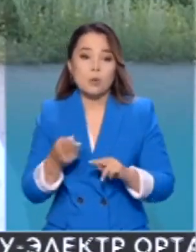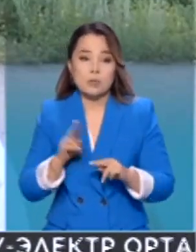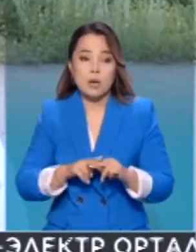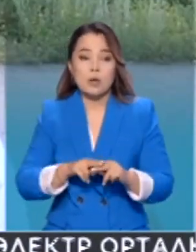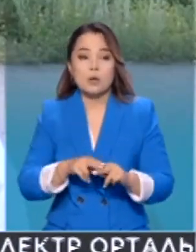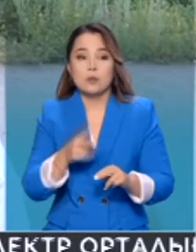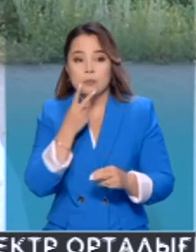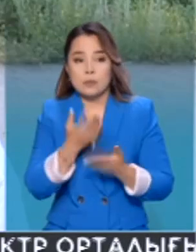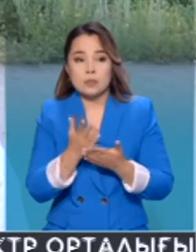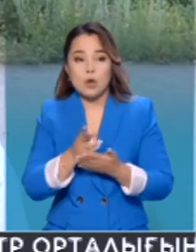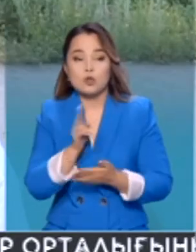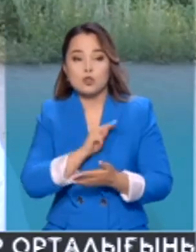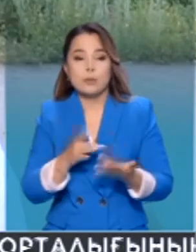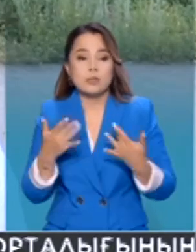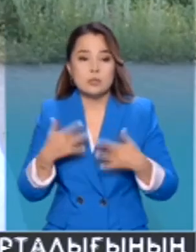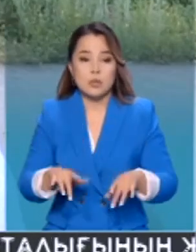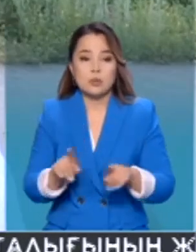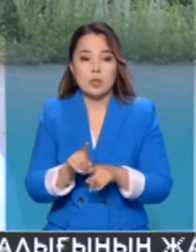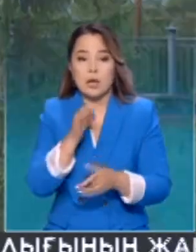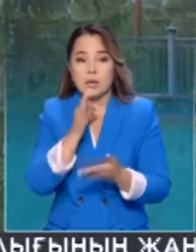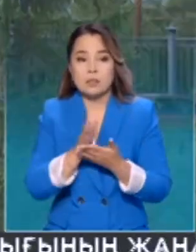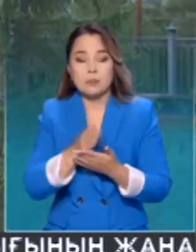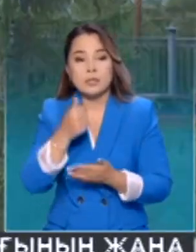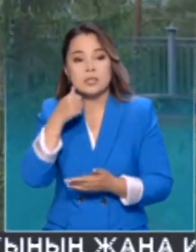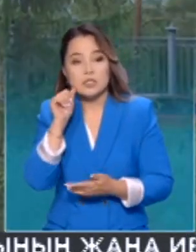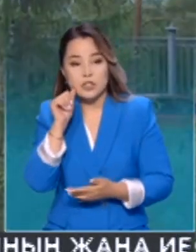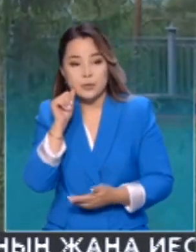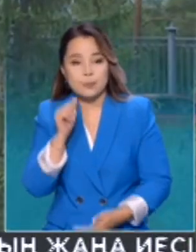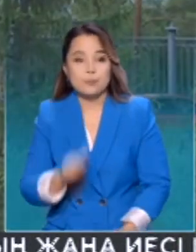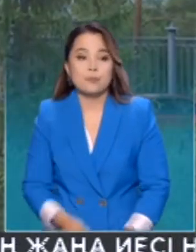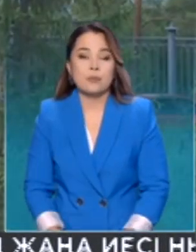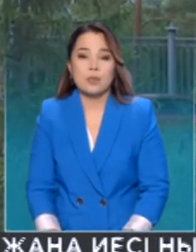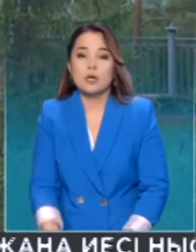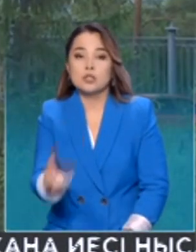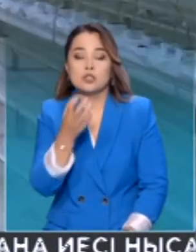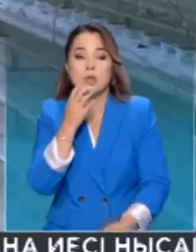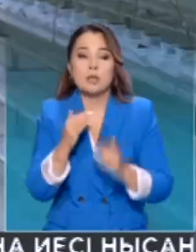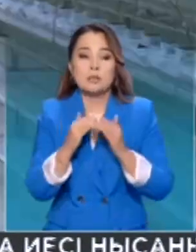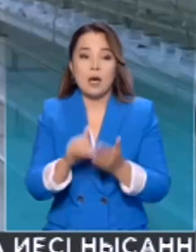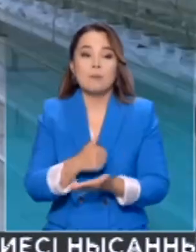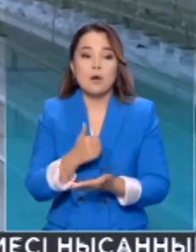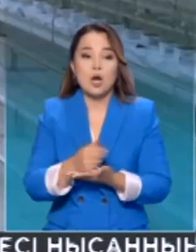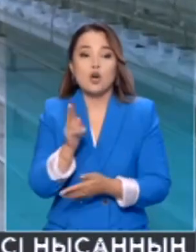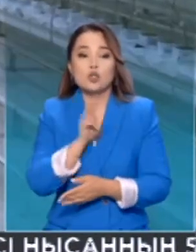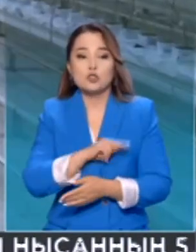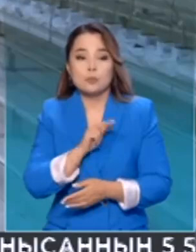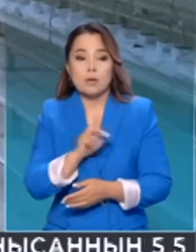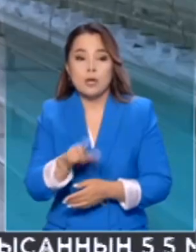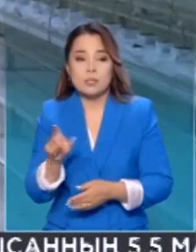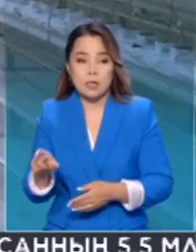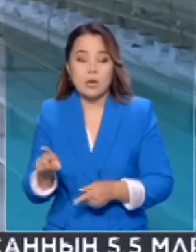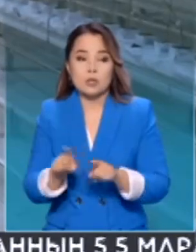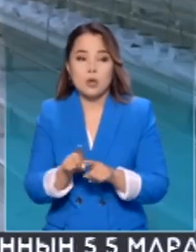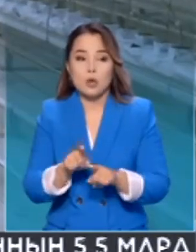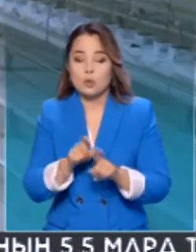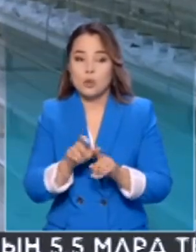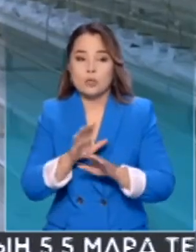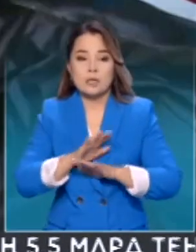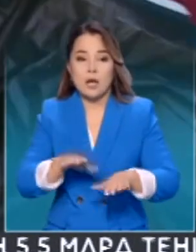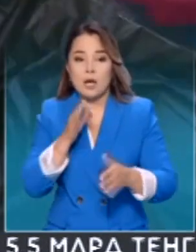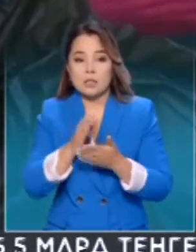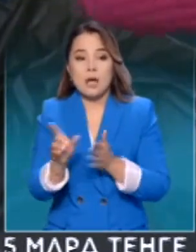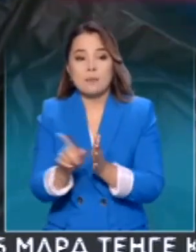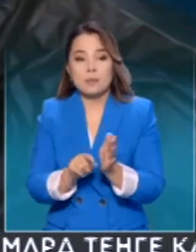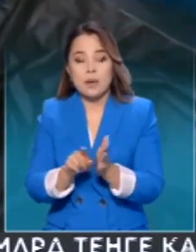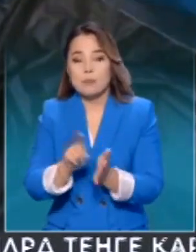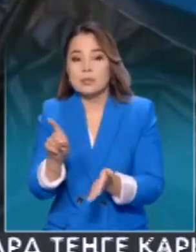ұнағамыз жоқ, жұмыстан кетіңдер депті бізге кеше. Алайда жылжай басшылығы жұмысшылардың сөзін жоққа шығарып отыр. Айтуларынша, зейнетақы